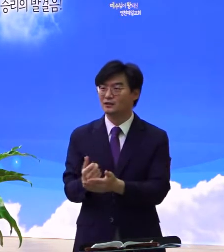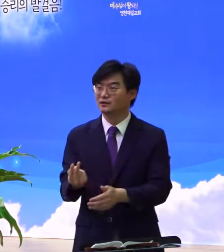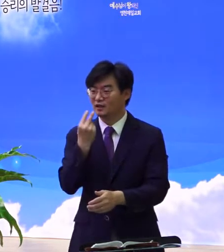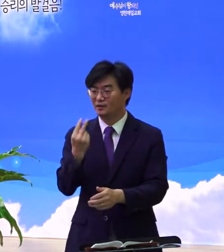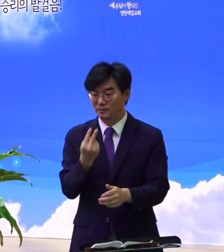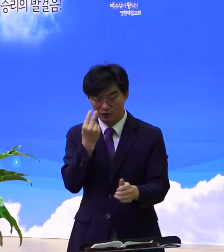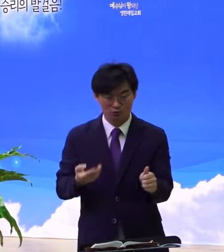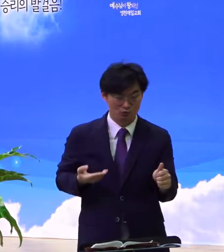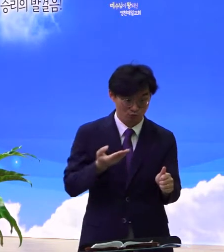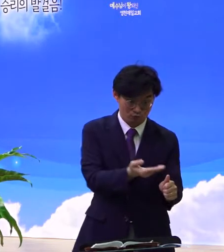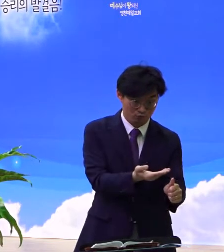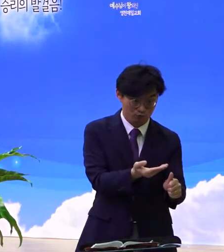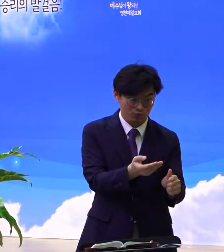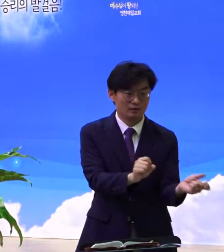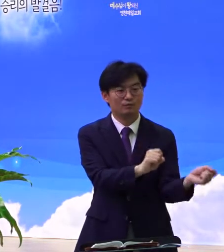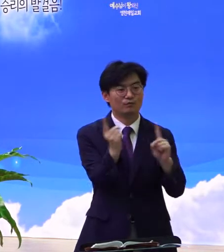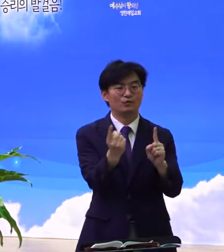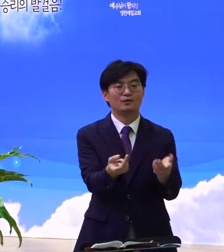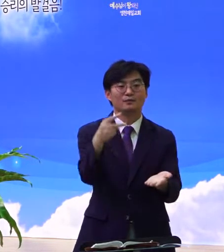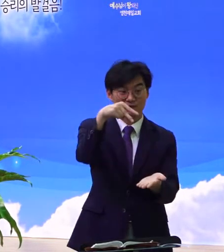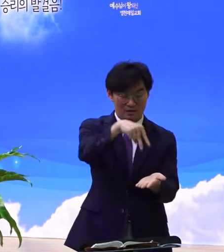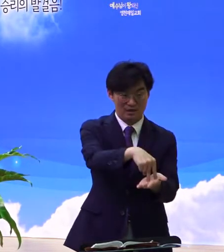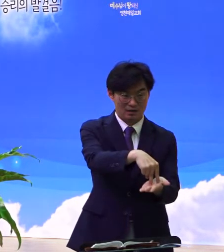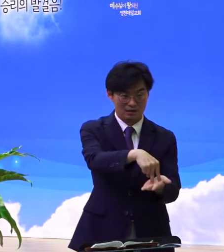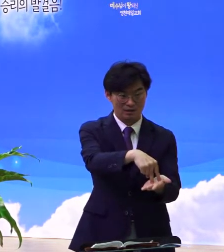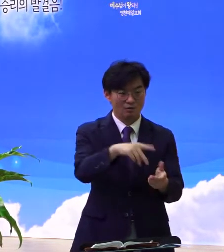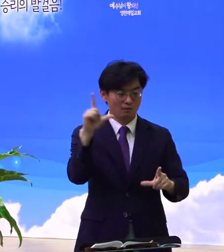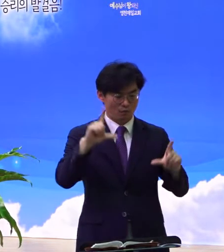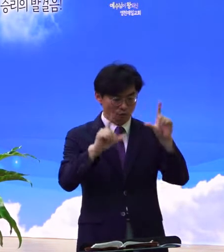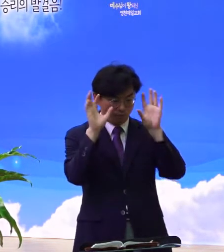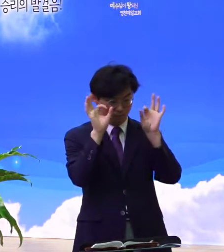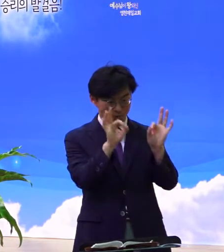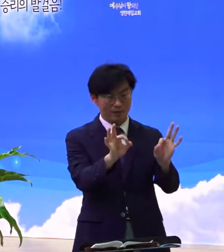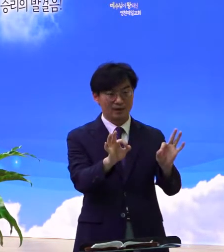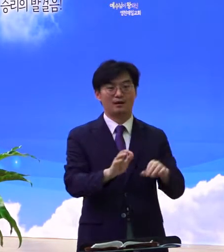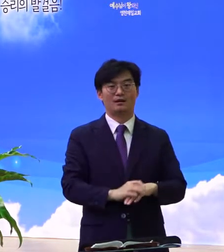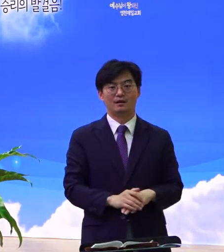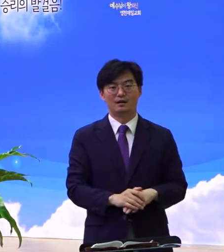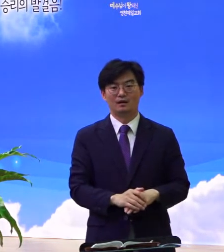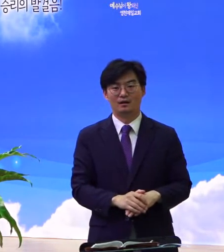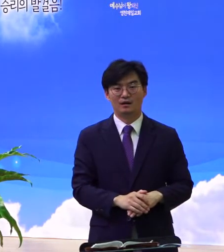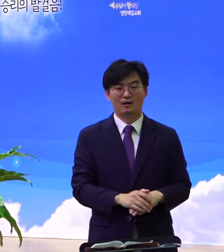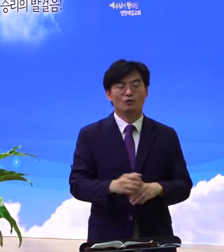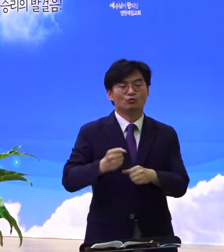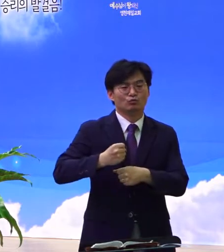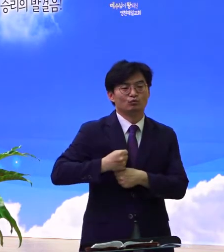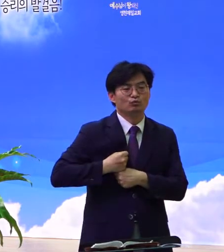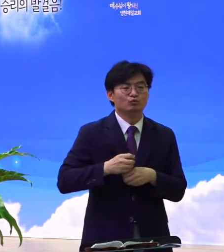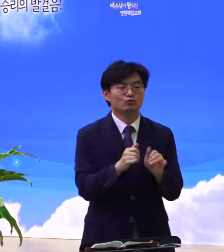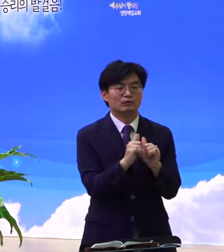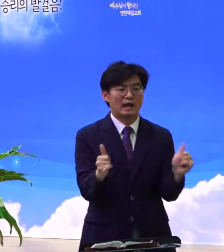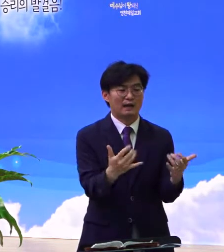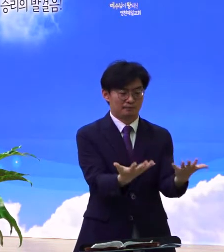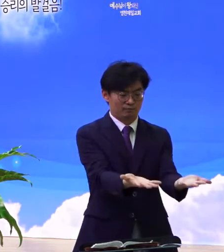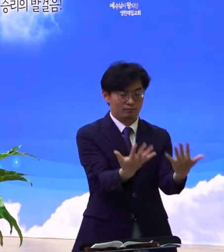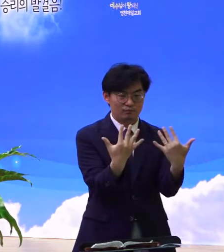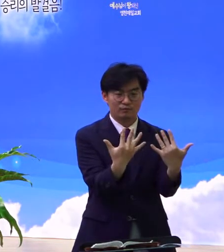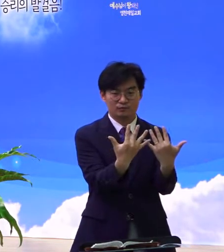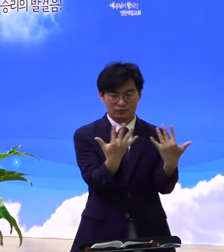들어가서 일어섰습니다. 일어난 그 모습을 에스겔 선지자가 보니까 극히 큰